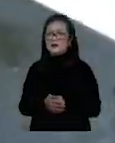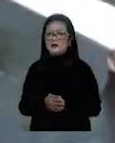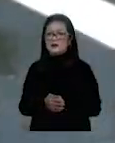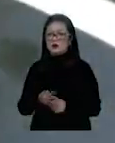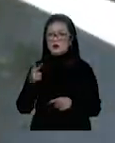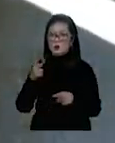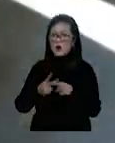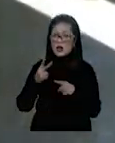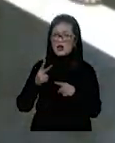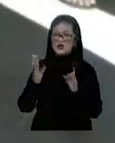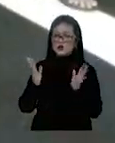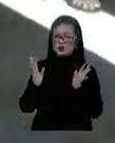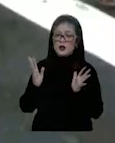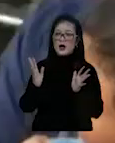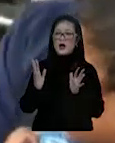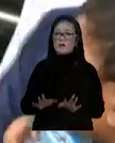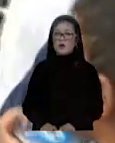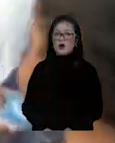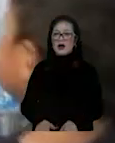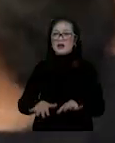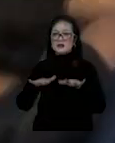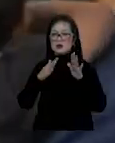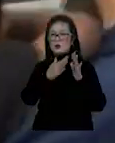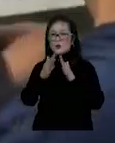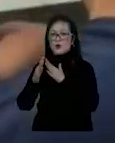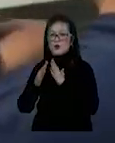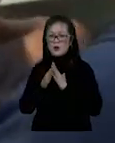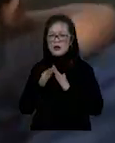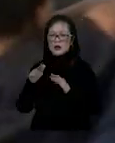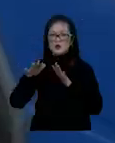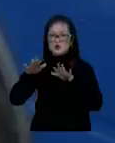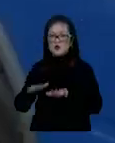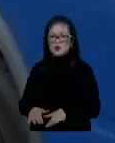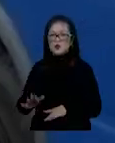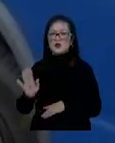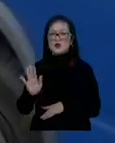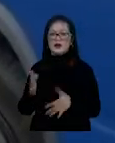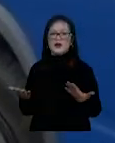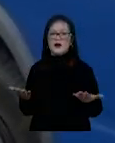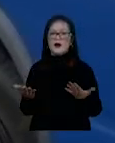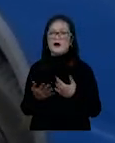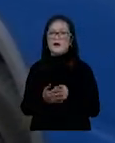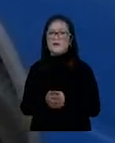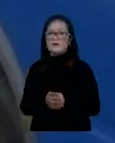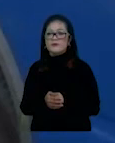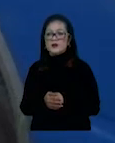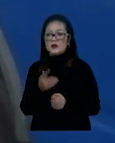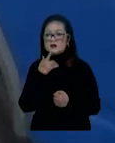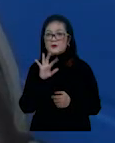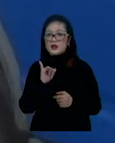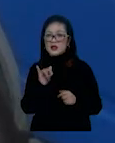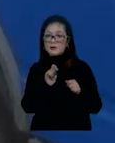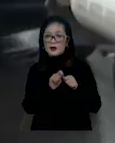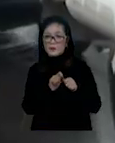ini dilakukan karena banjir di permukiman Desa Kadu Curug tak kunjung surut. Normalisasi tandon dan perbaikan